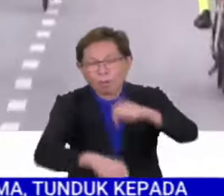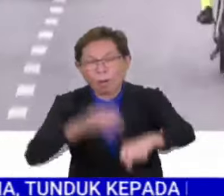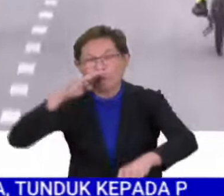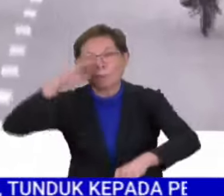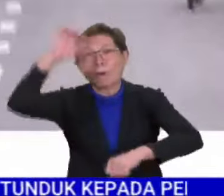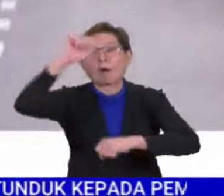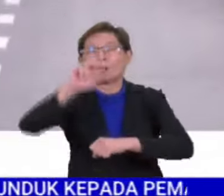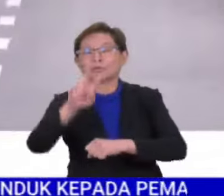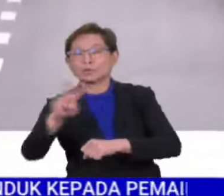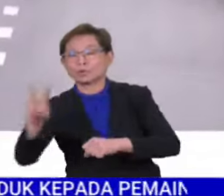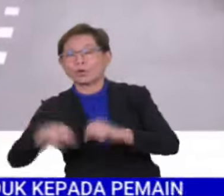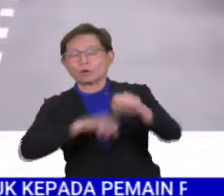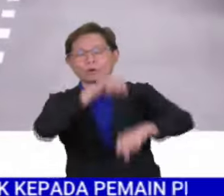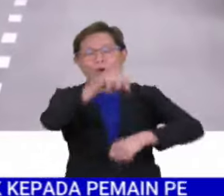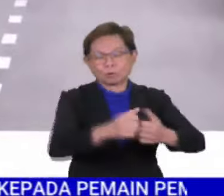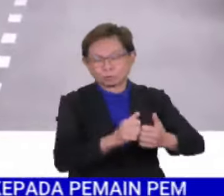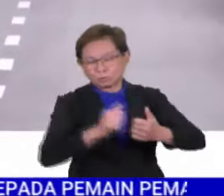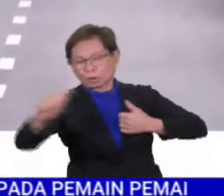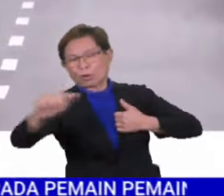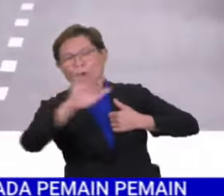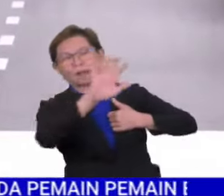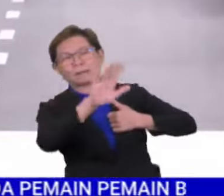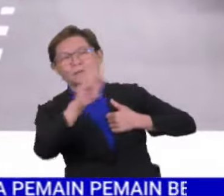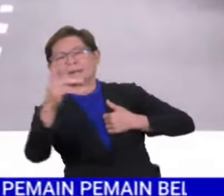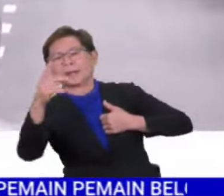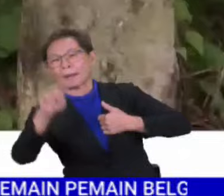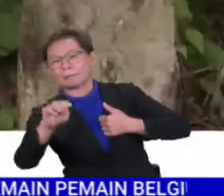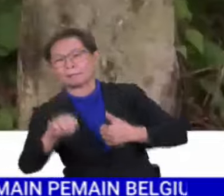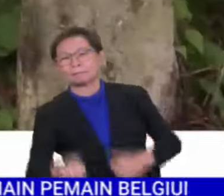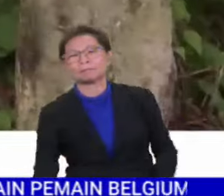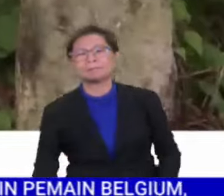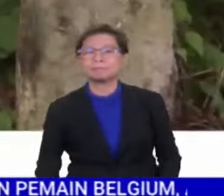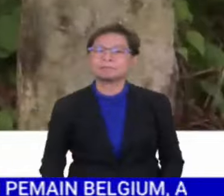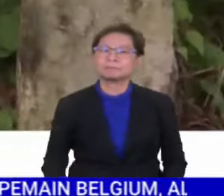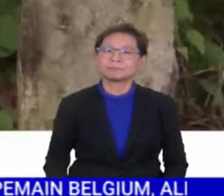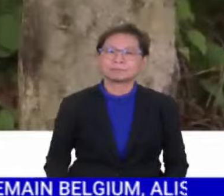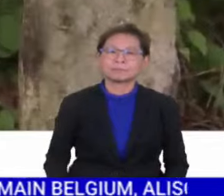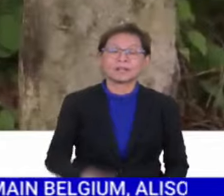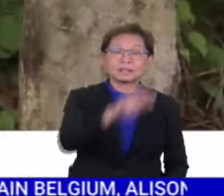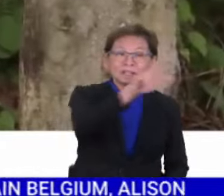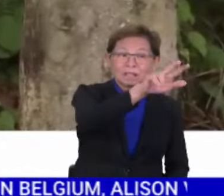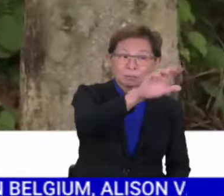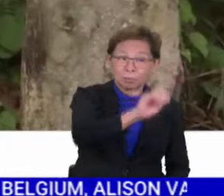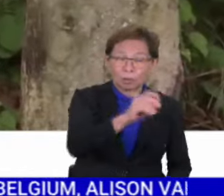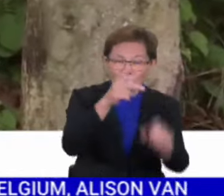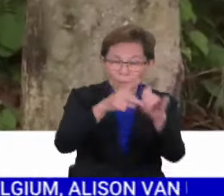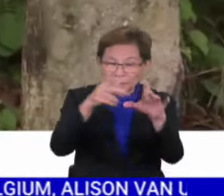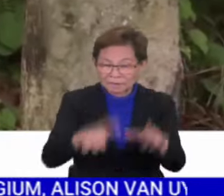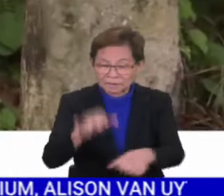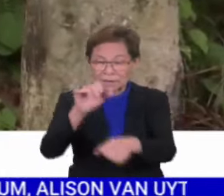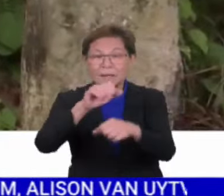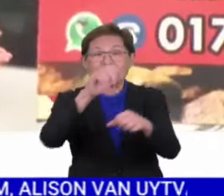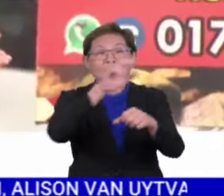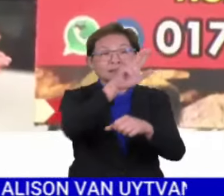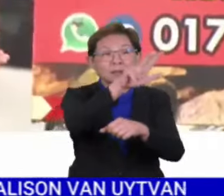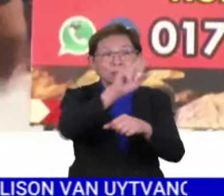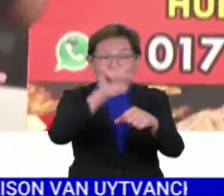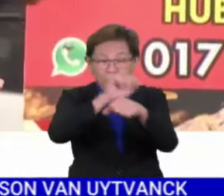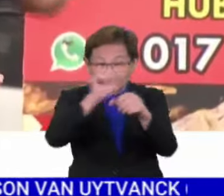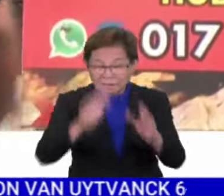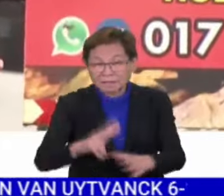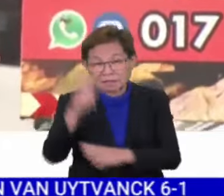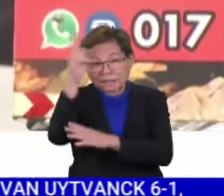2022 melibatkan kayuhan sejauh 5 km. Sementara itu, seramai 30 orang penjawat awam daripada pelbagai